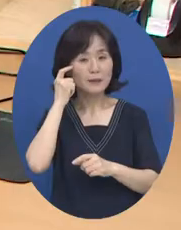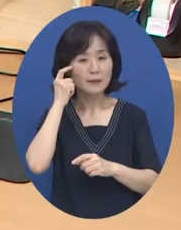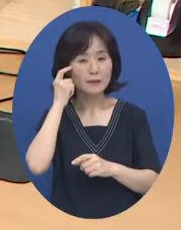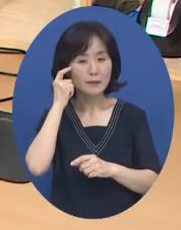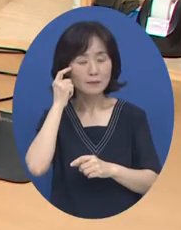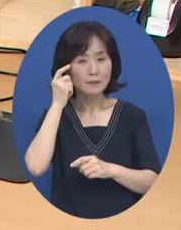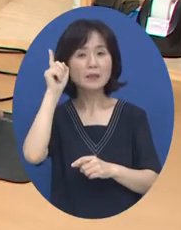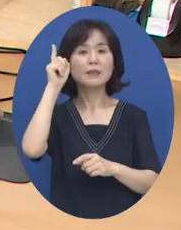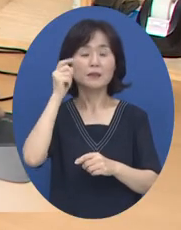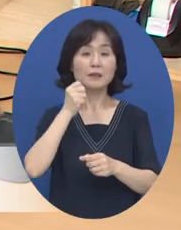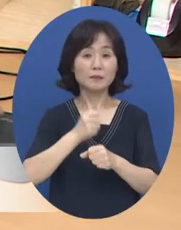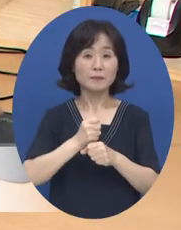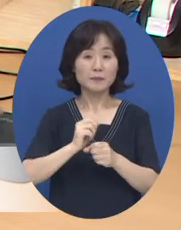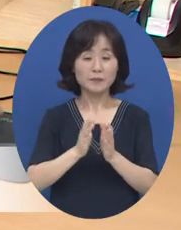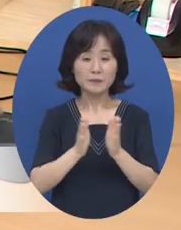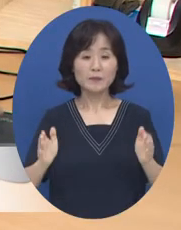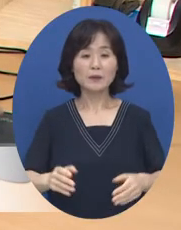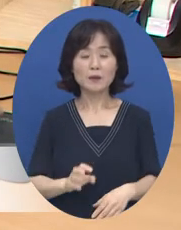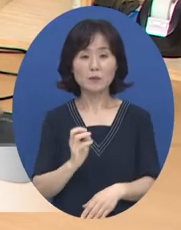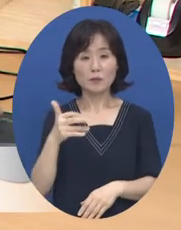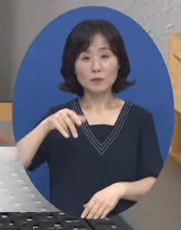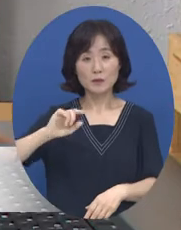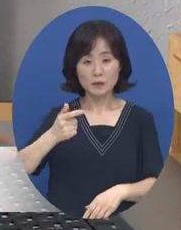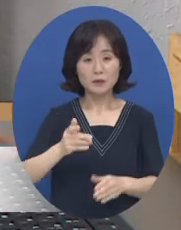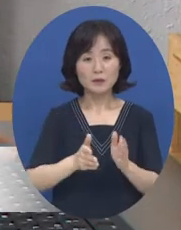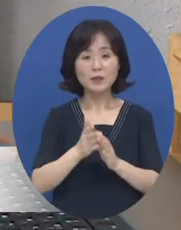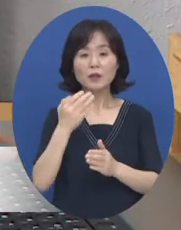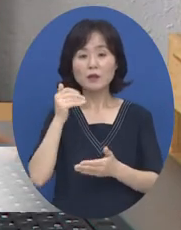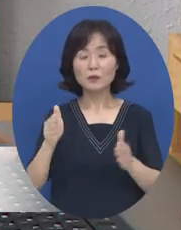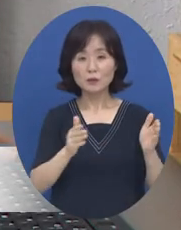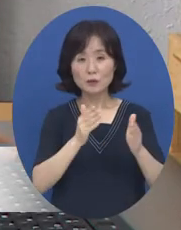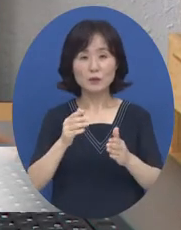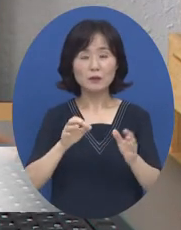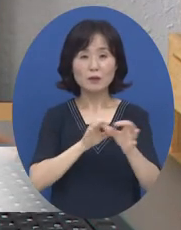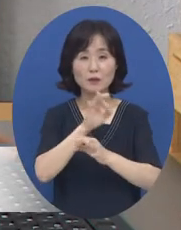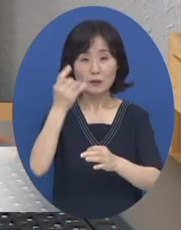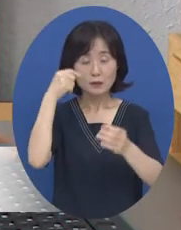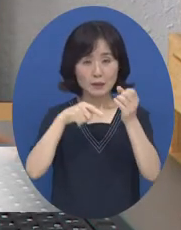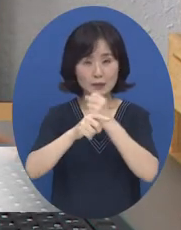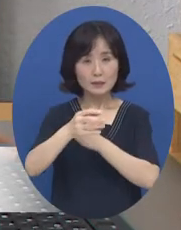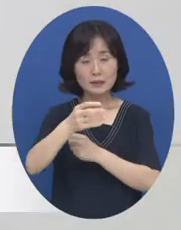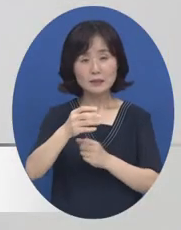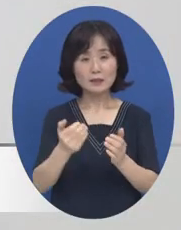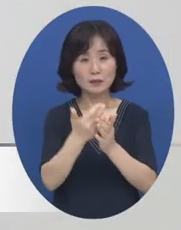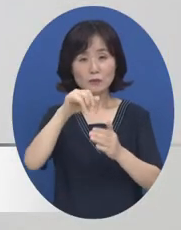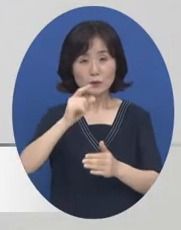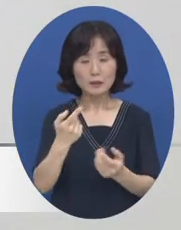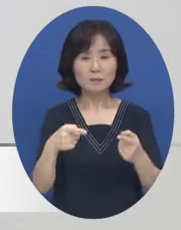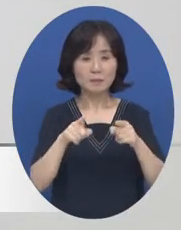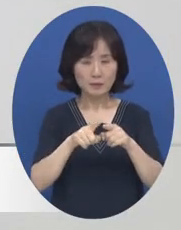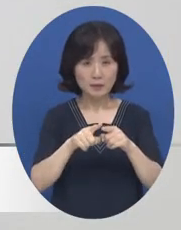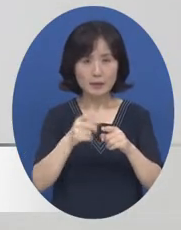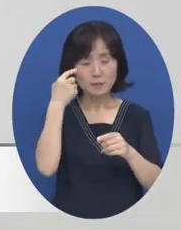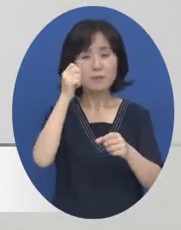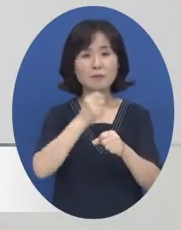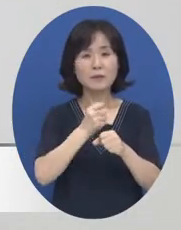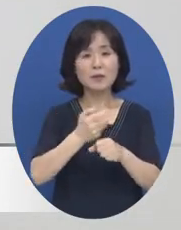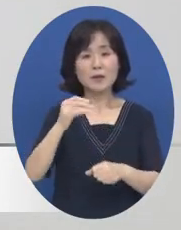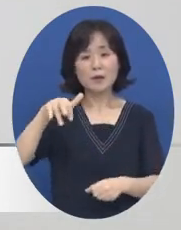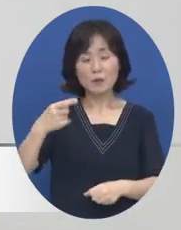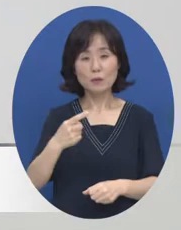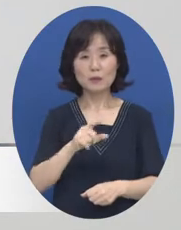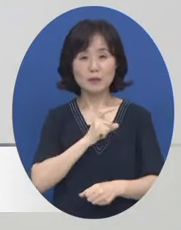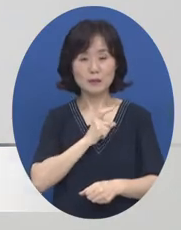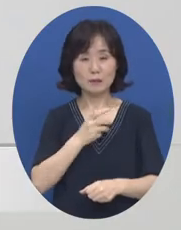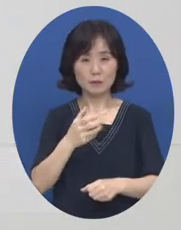기획 포천시와 경기도경제과학진흥원이 함께 개발했는데, 리코라는 이름으로 특허청에 업무표장